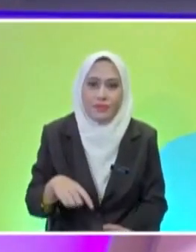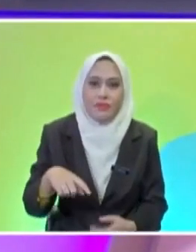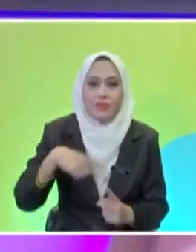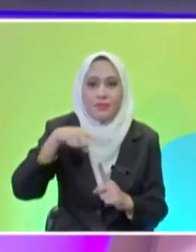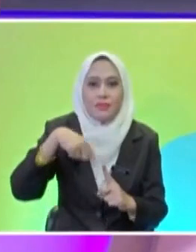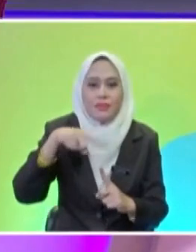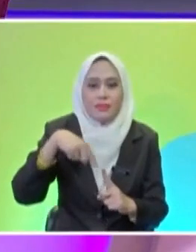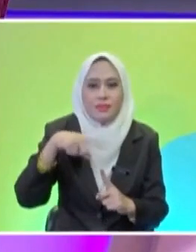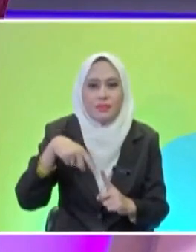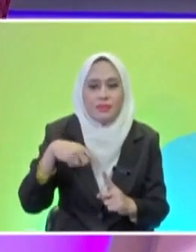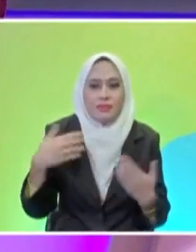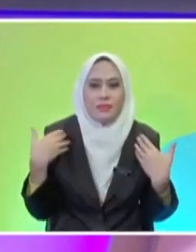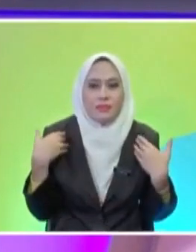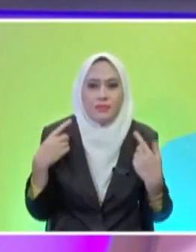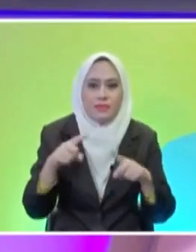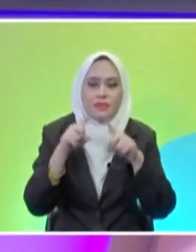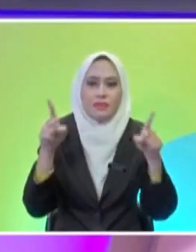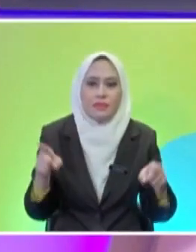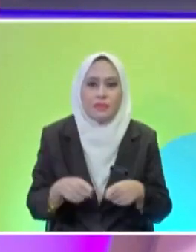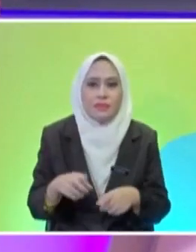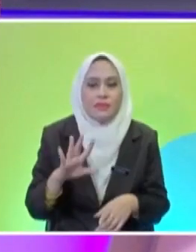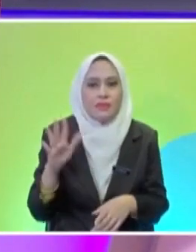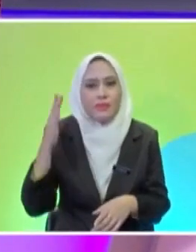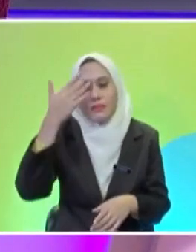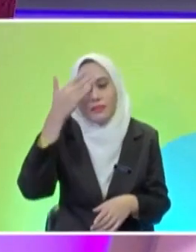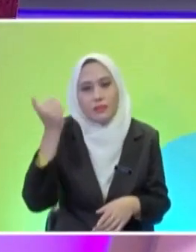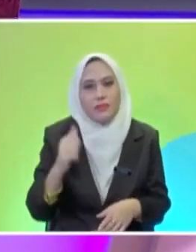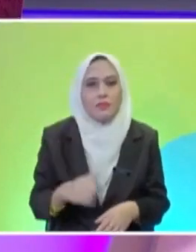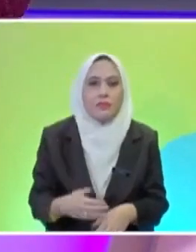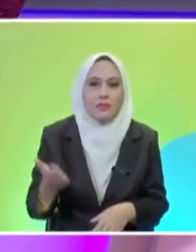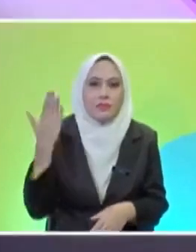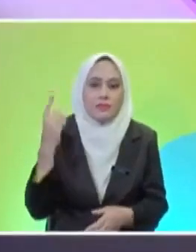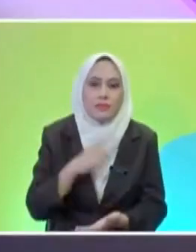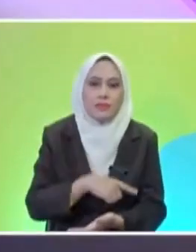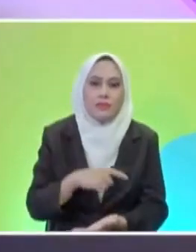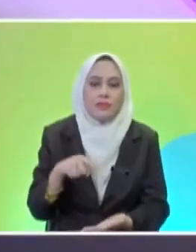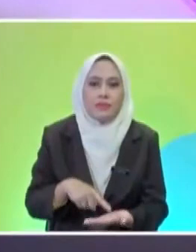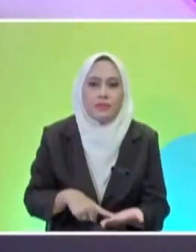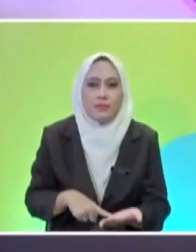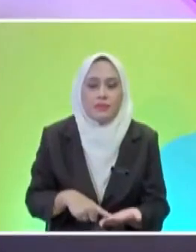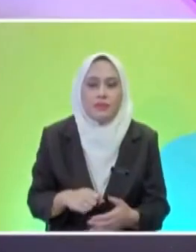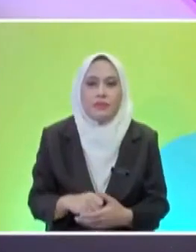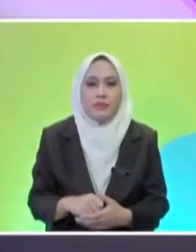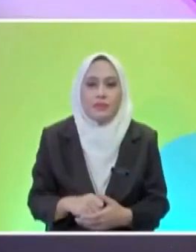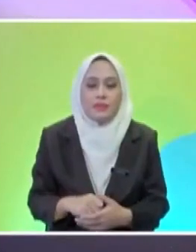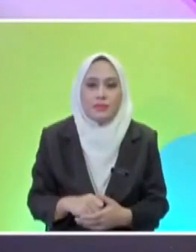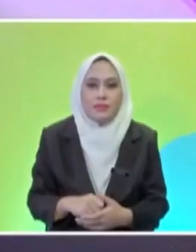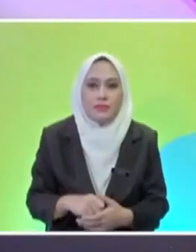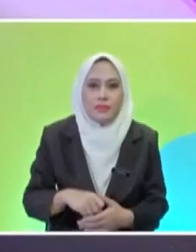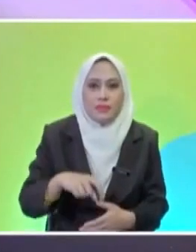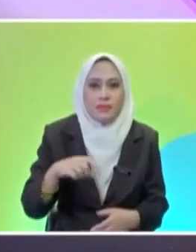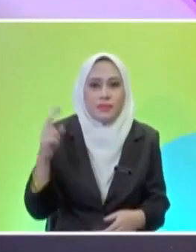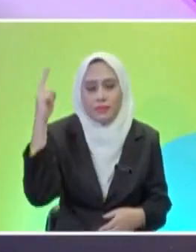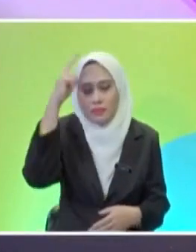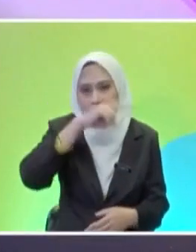keliru dah. Oh, semalam hari apa? Esok hari apa? Okey, Hanif nak main tak? Nak, cikgu. Okey, Hanif perlu pusingkan roda